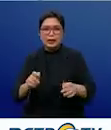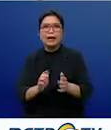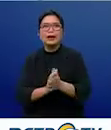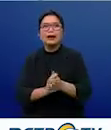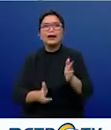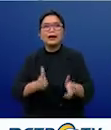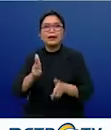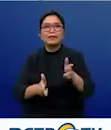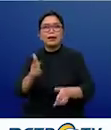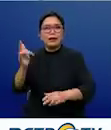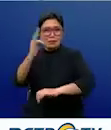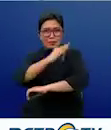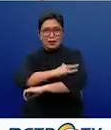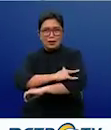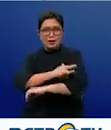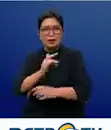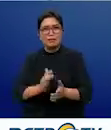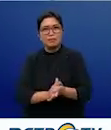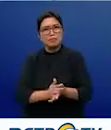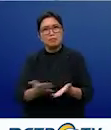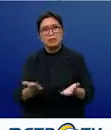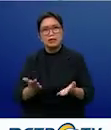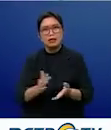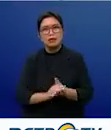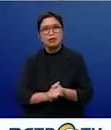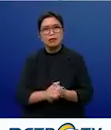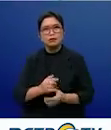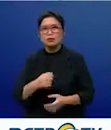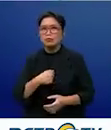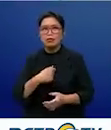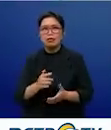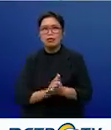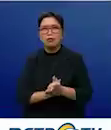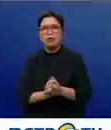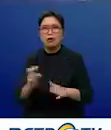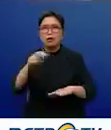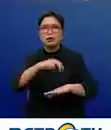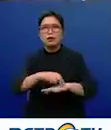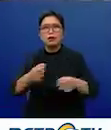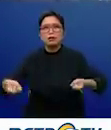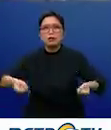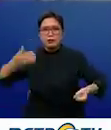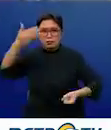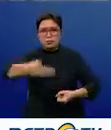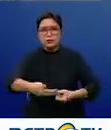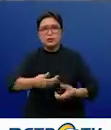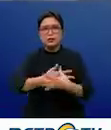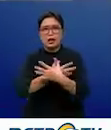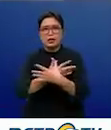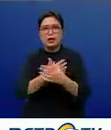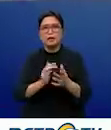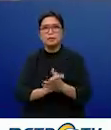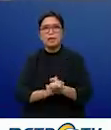Sebelumnya Mas, belum ada MRT, biasanya naik apa? Biasanya kadang naik ojek online atau naik Transjakarta. Lebih cepat dari